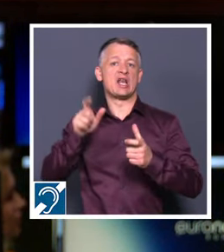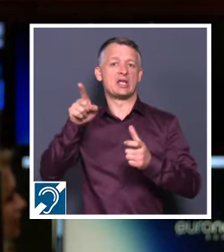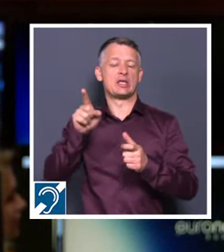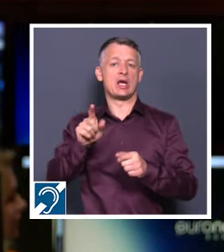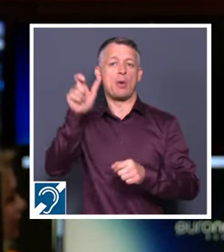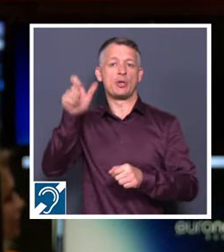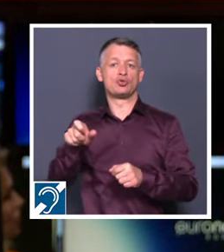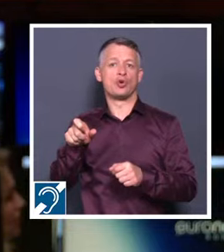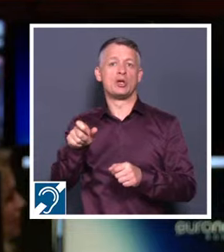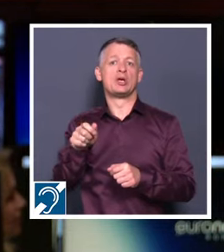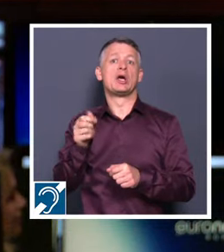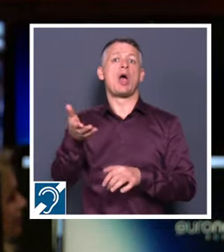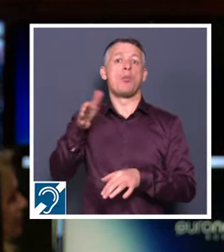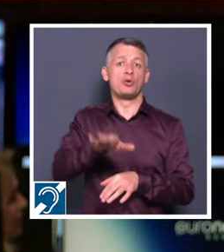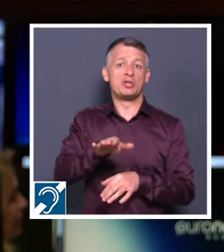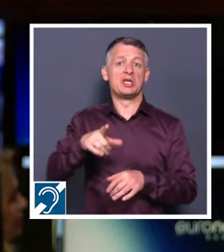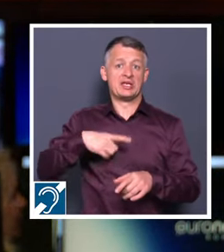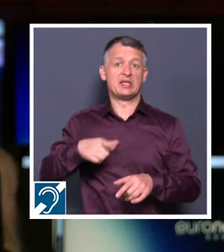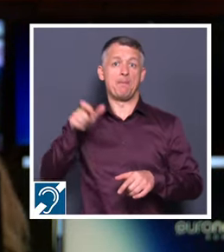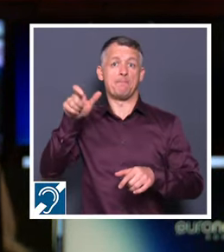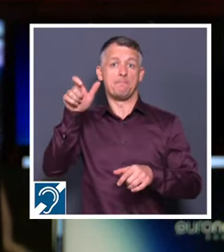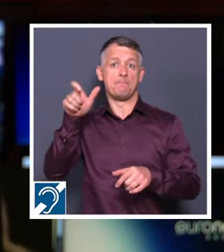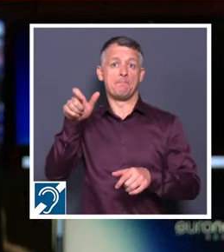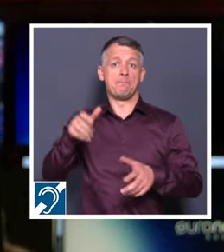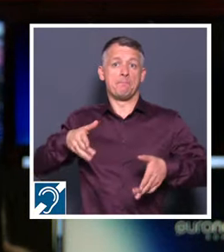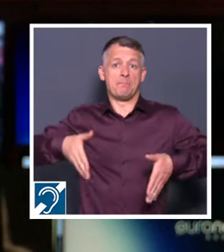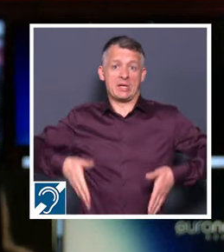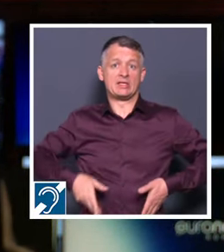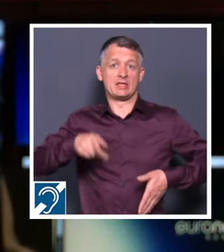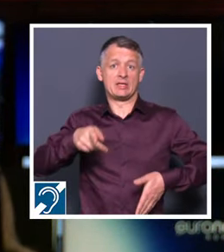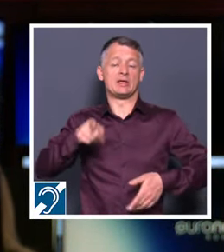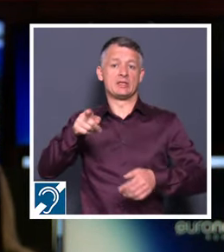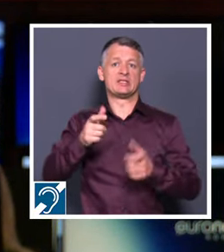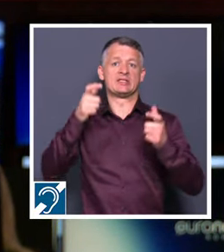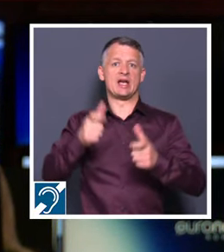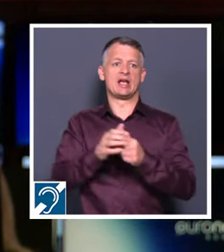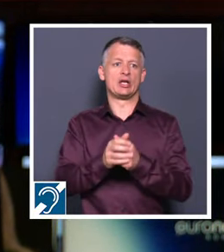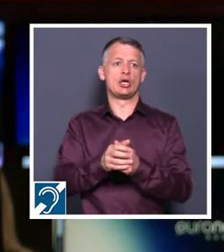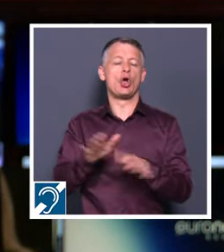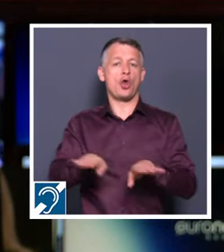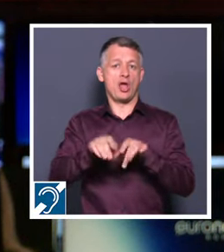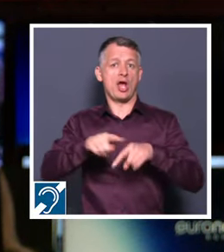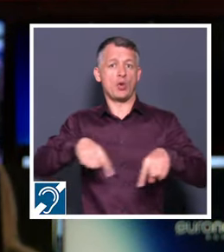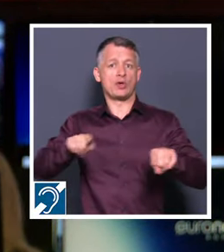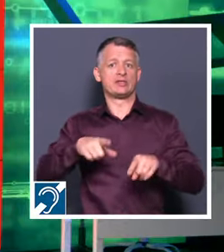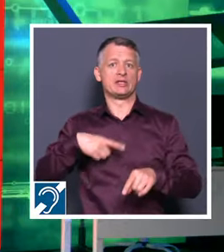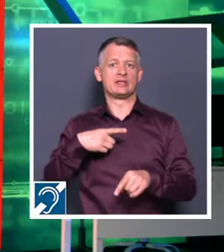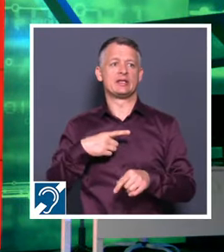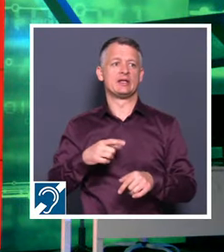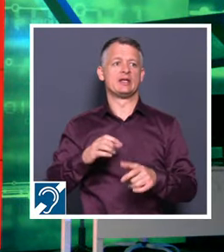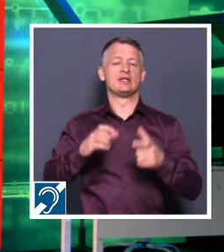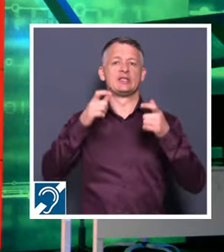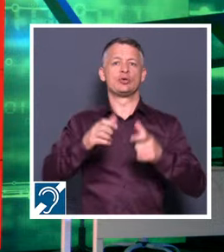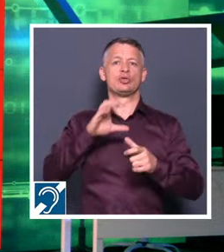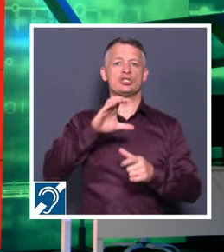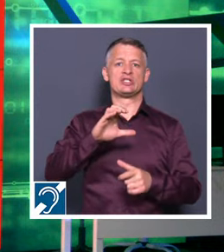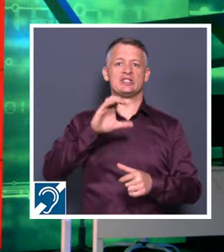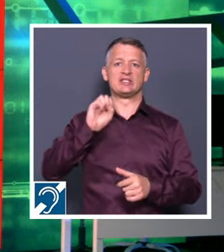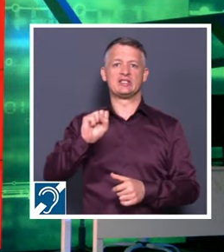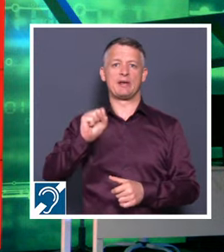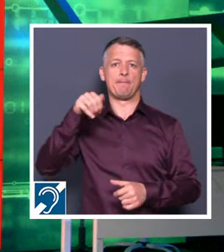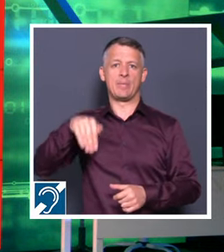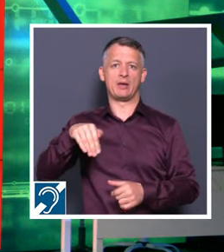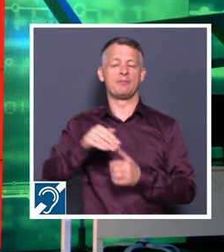victimele decedate. Colega mea, jurnalista Euronews, Mihaela Barbu, este la sediul CSM și are mai multe detalii. Bine te-am regăsit,